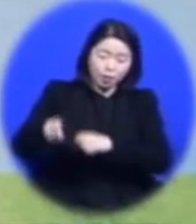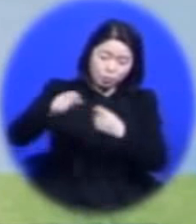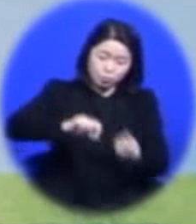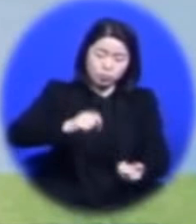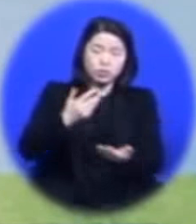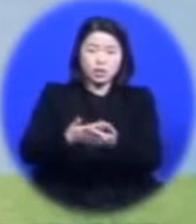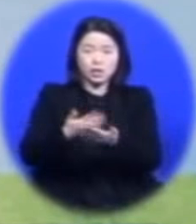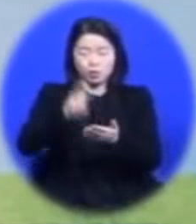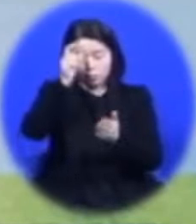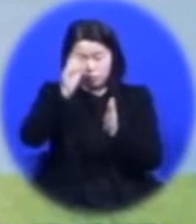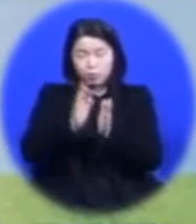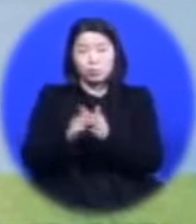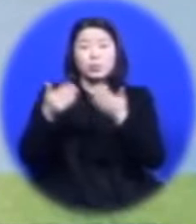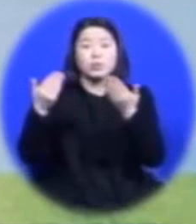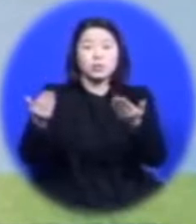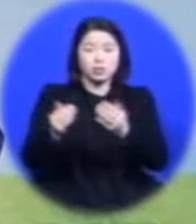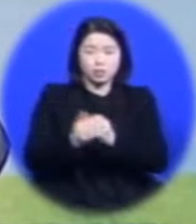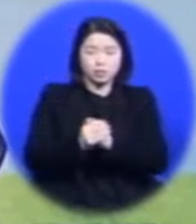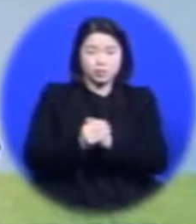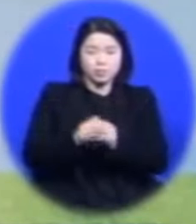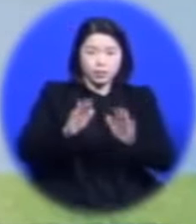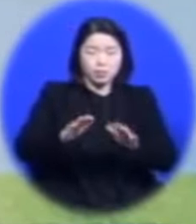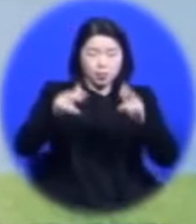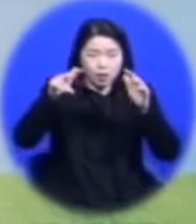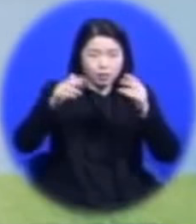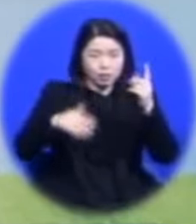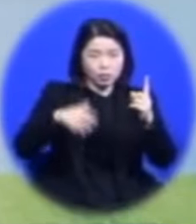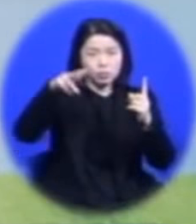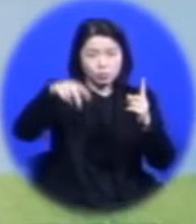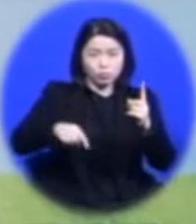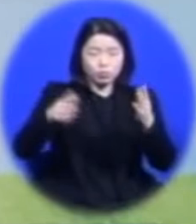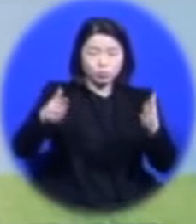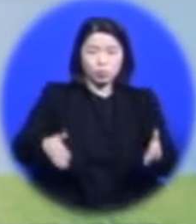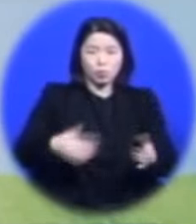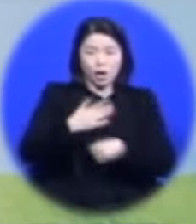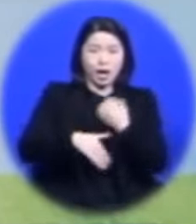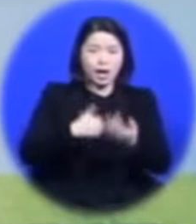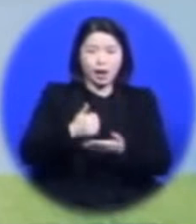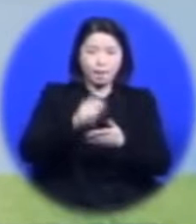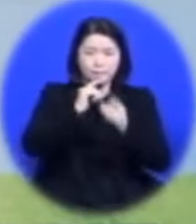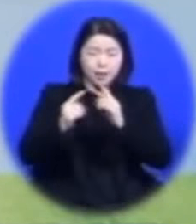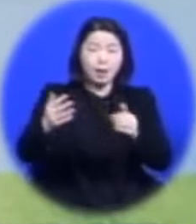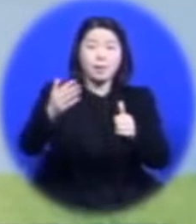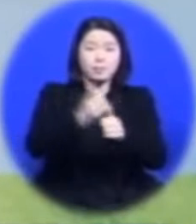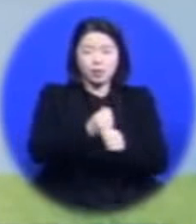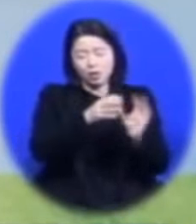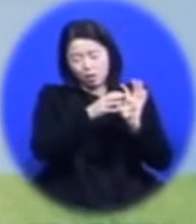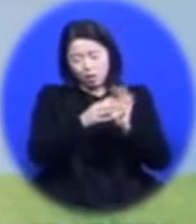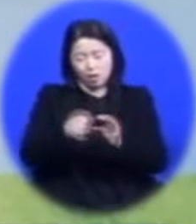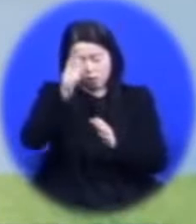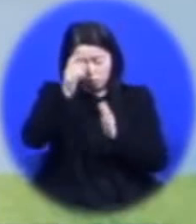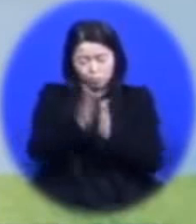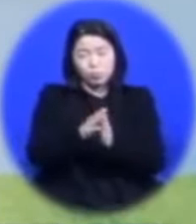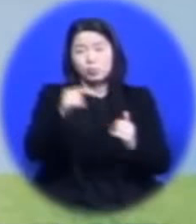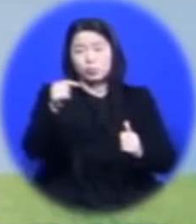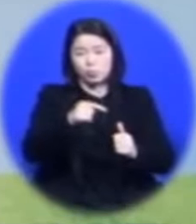합니다 아 이번 한 주간 동안 하나님께서이 말씀을 붙들고 계속 기도를 시키셨어요